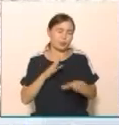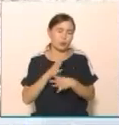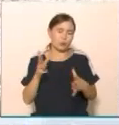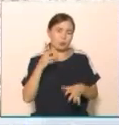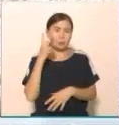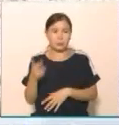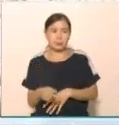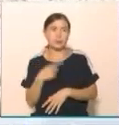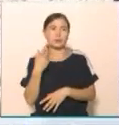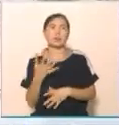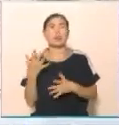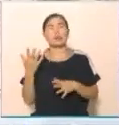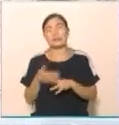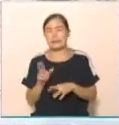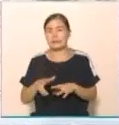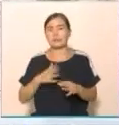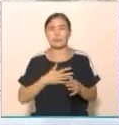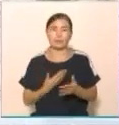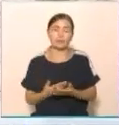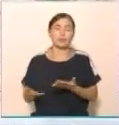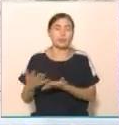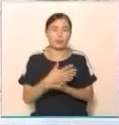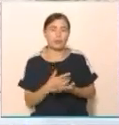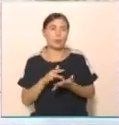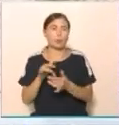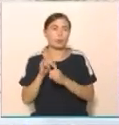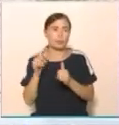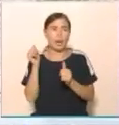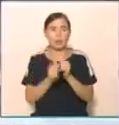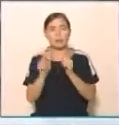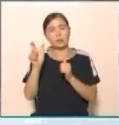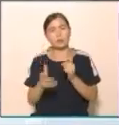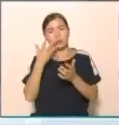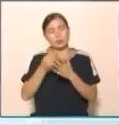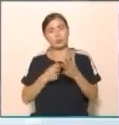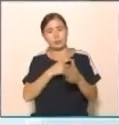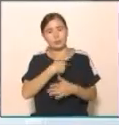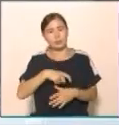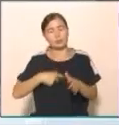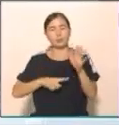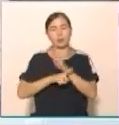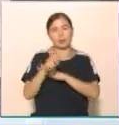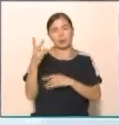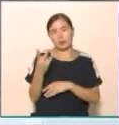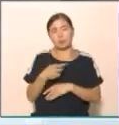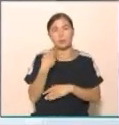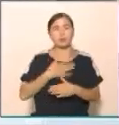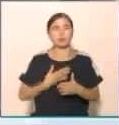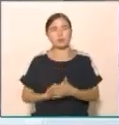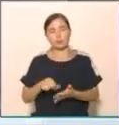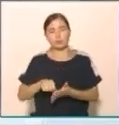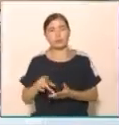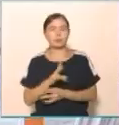жағдай көп деп кезесет, сондықтан аймақ туризмін дамыту үшін әр адам өзінен бастап жағалауды таза ұстағаны абзал дейді